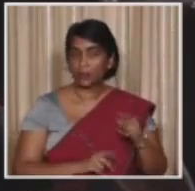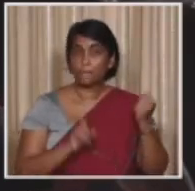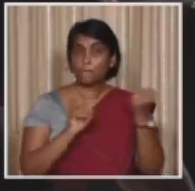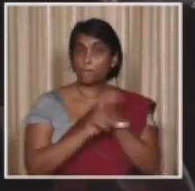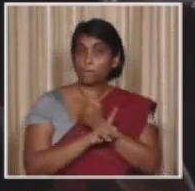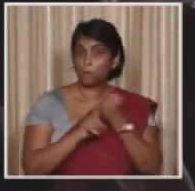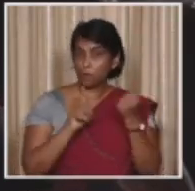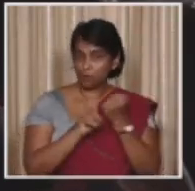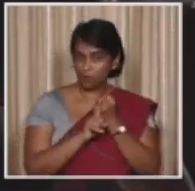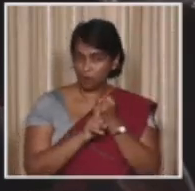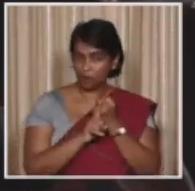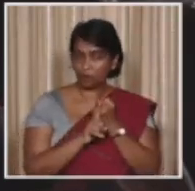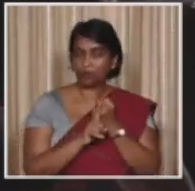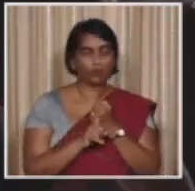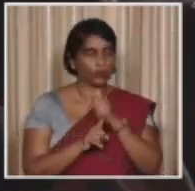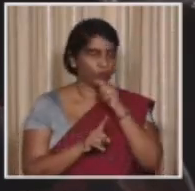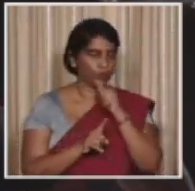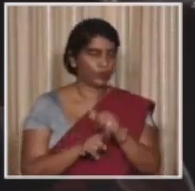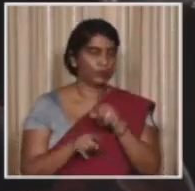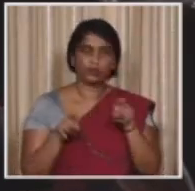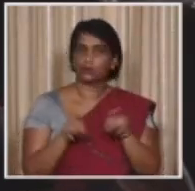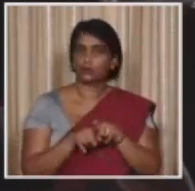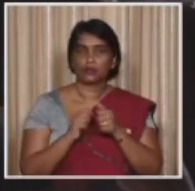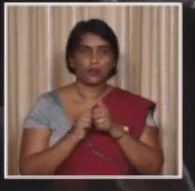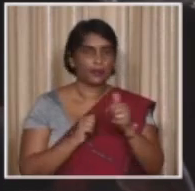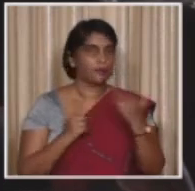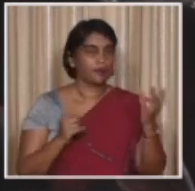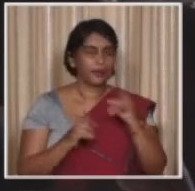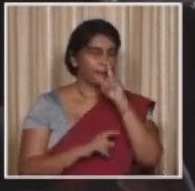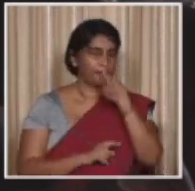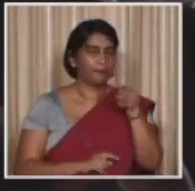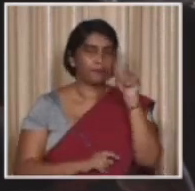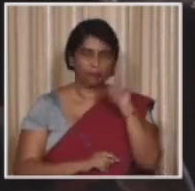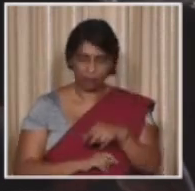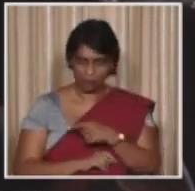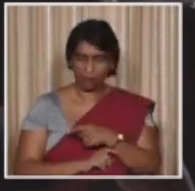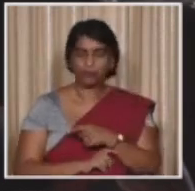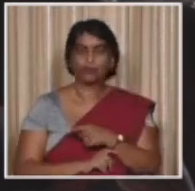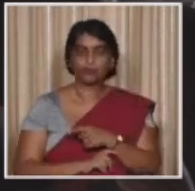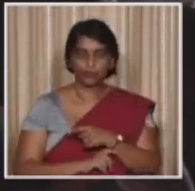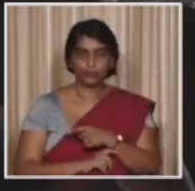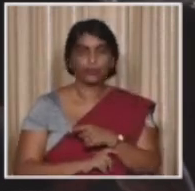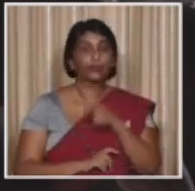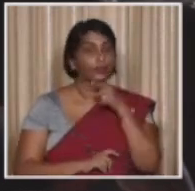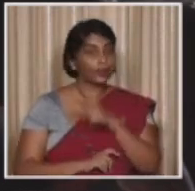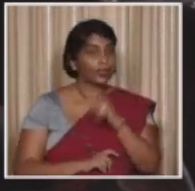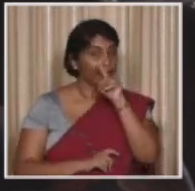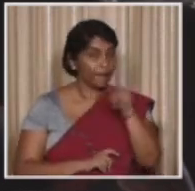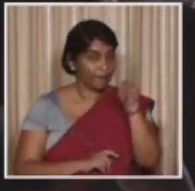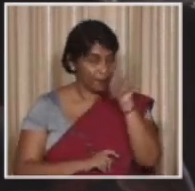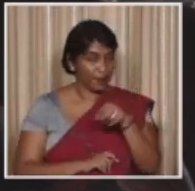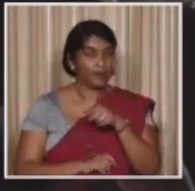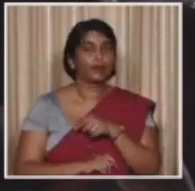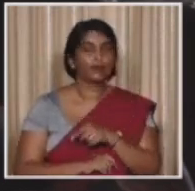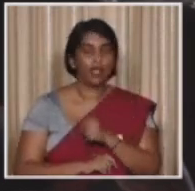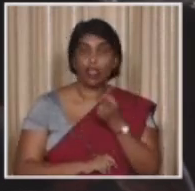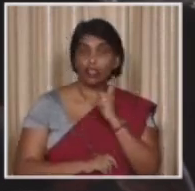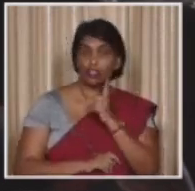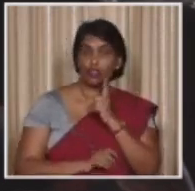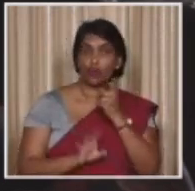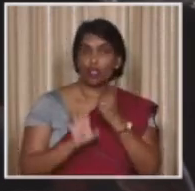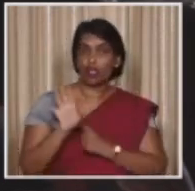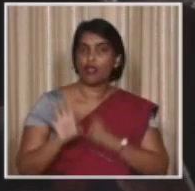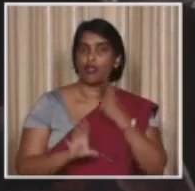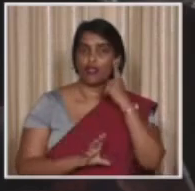බලපෑම් කිරීම කිසිදු ආකාරයෙන් කරන්න බෑ. ඒක වරදක්. ඒක ඒ වරදට දඬුවම